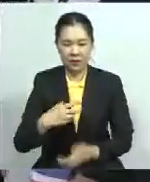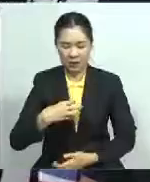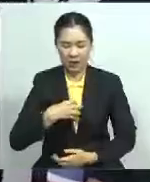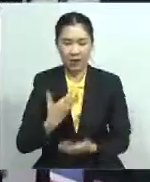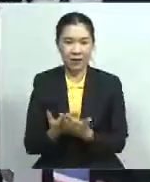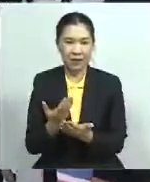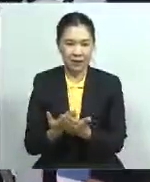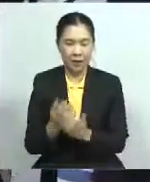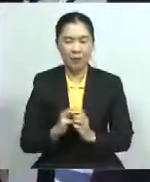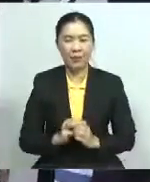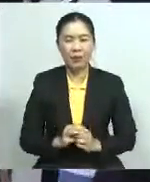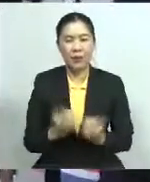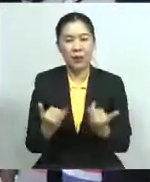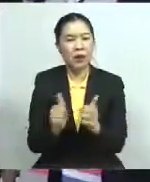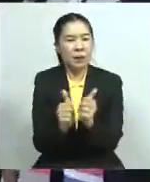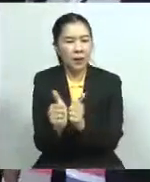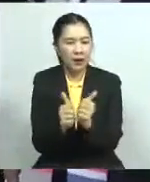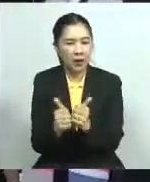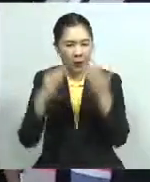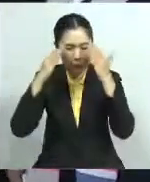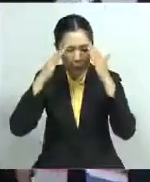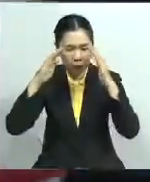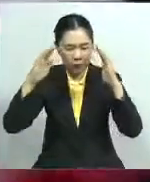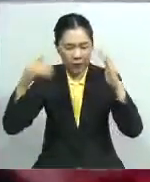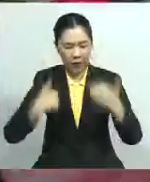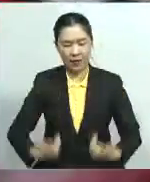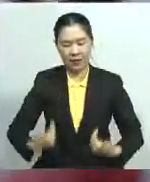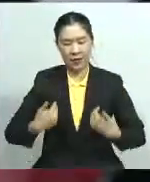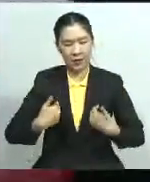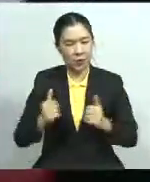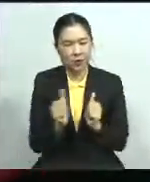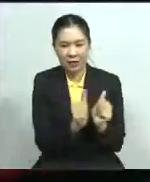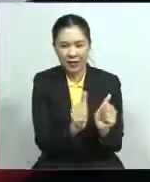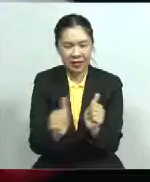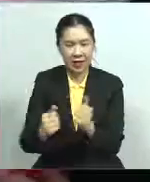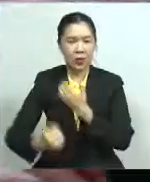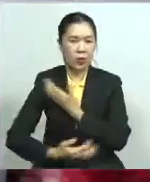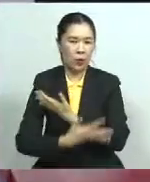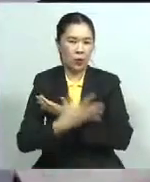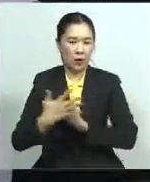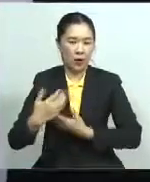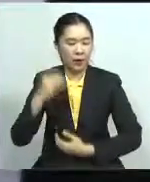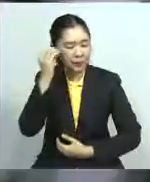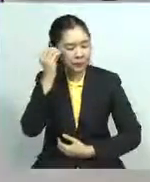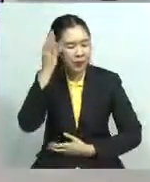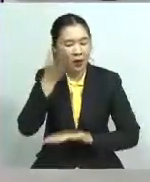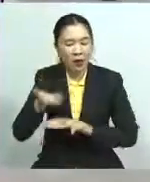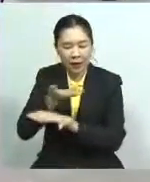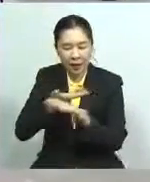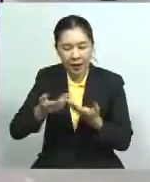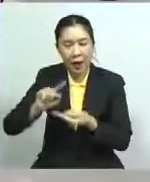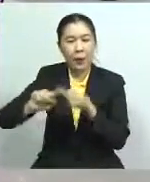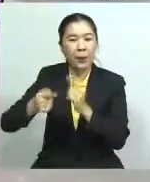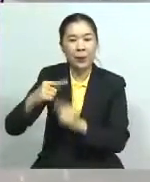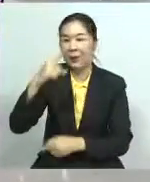องๆที่ไปแข่งขันค่ะเขาก็บอกว่าถือว่าเป็นประสบการณ์ชีวิตที่ดีนะคะเพราะว่ามีโอกาสได้แลกเปลี่ยนเรียนรู้กับเพื่อนๆ